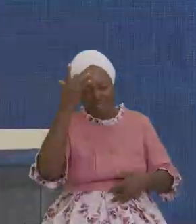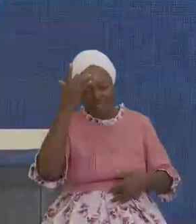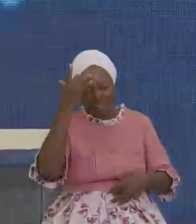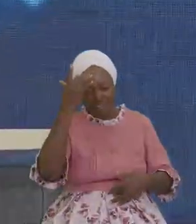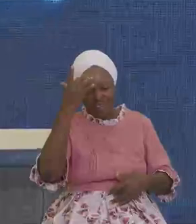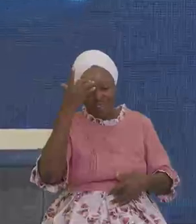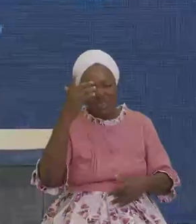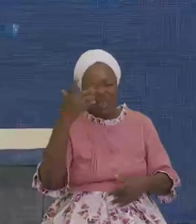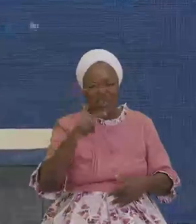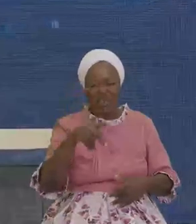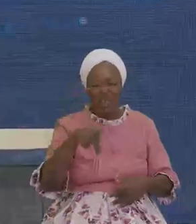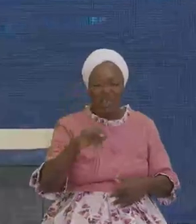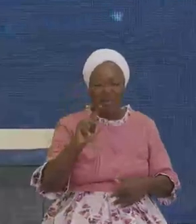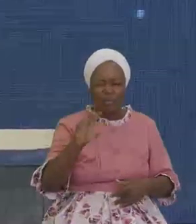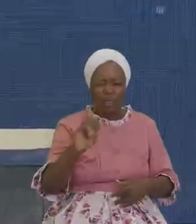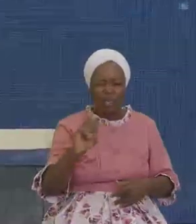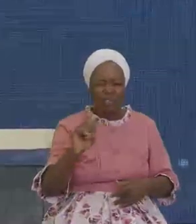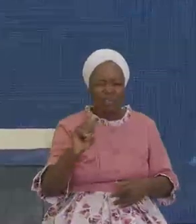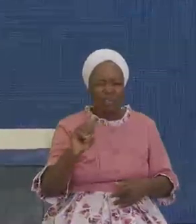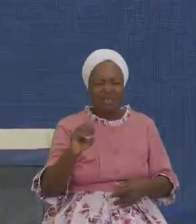Toute forme de maladie,